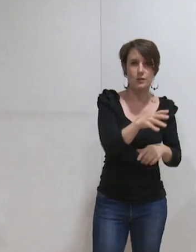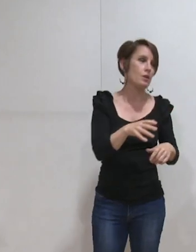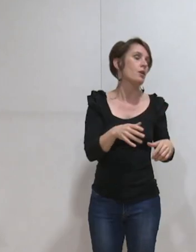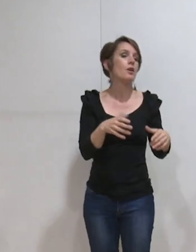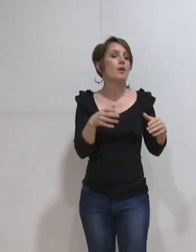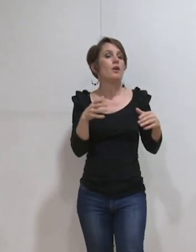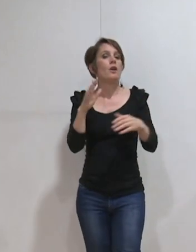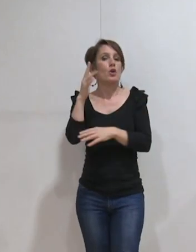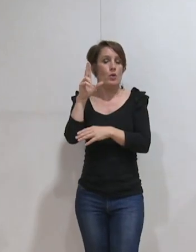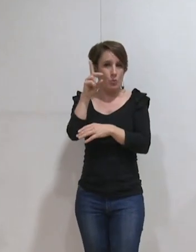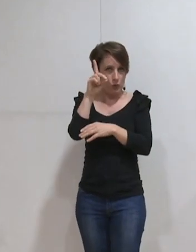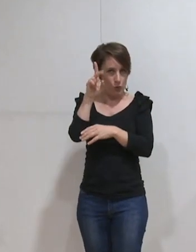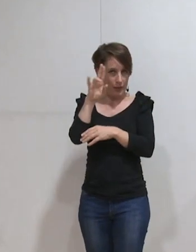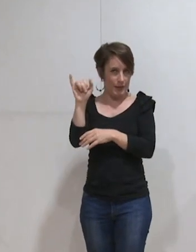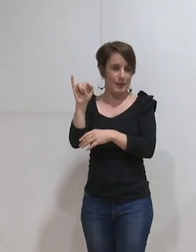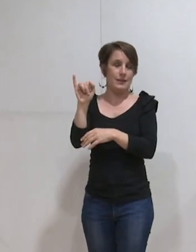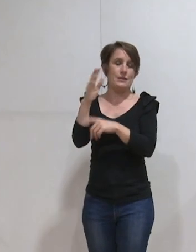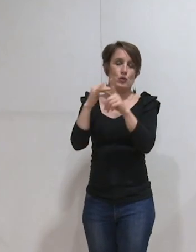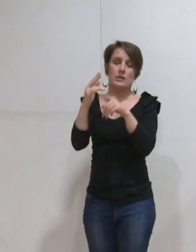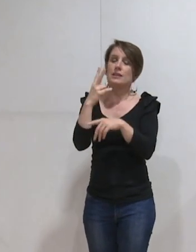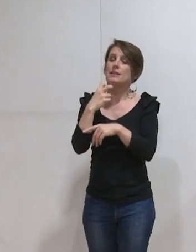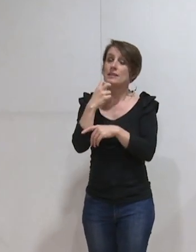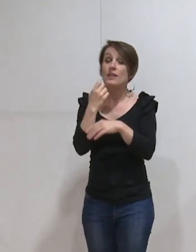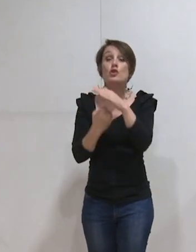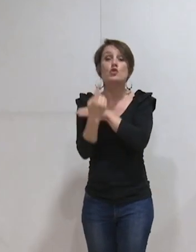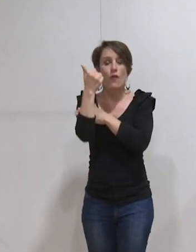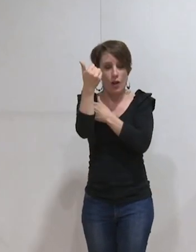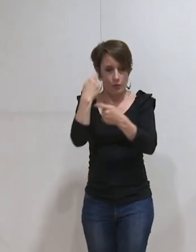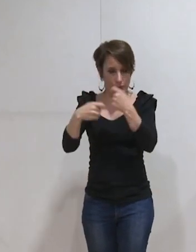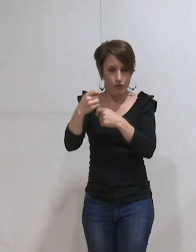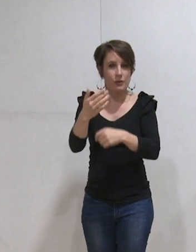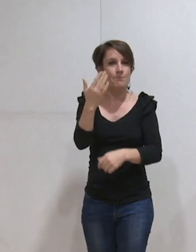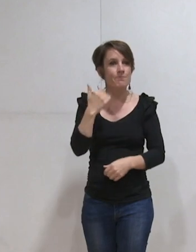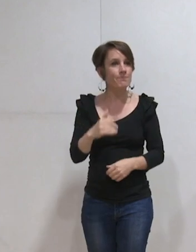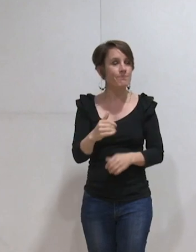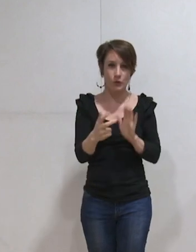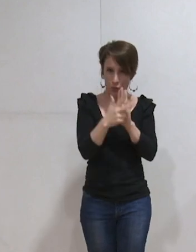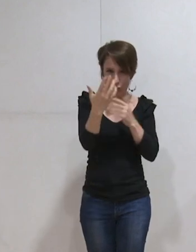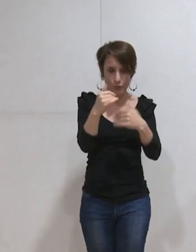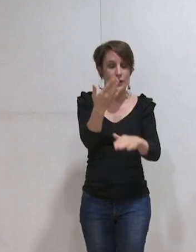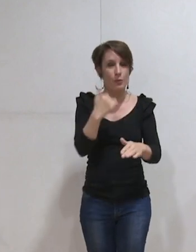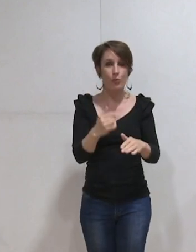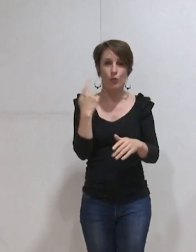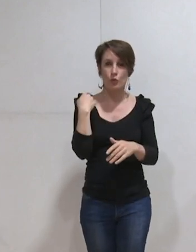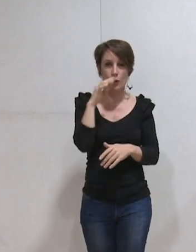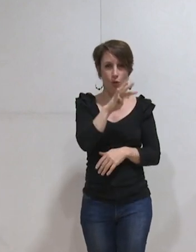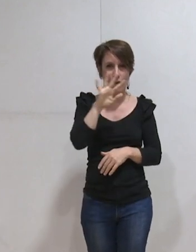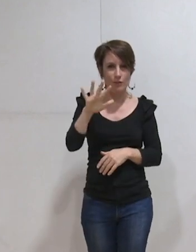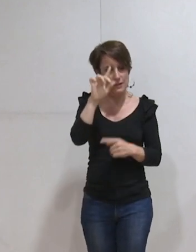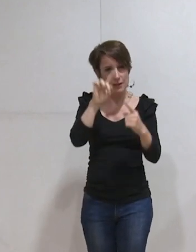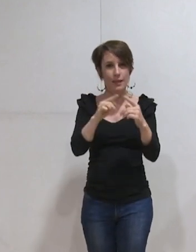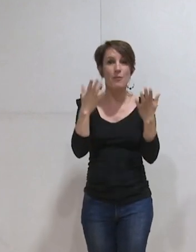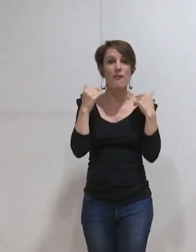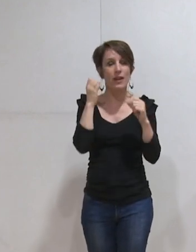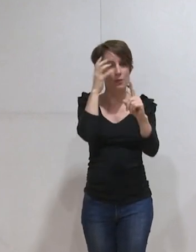udi société civile sauf un marché délibération adopté la 45 fr mission monsieur